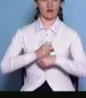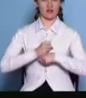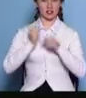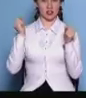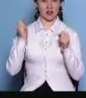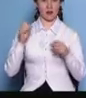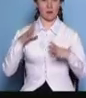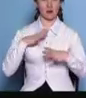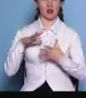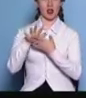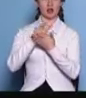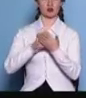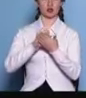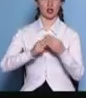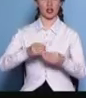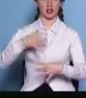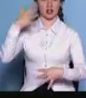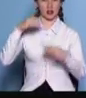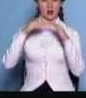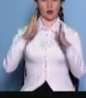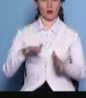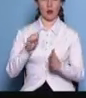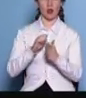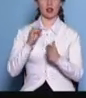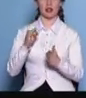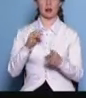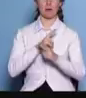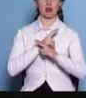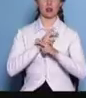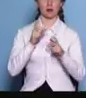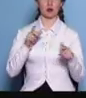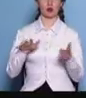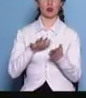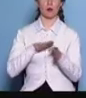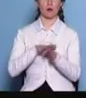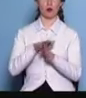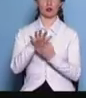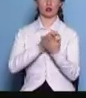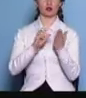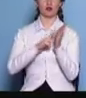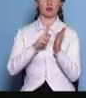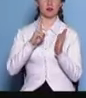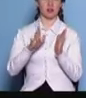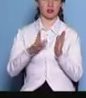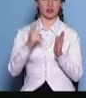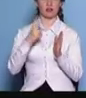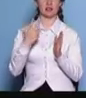произошло разрушение многоквартирного дома, в результате чего погибли люди. Полностью разрушено 8 квартир, 23